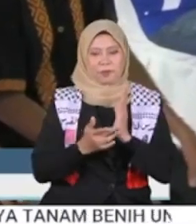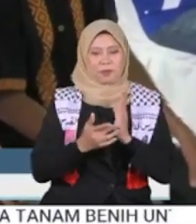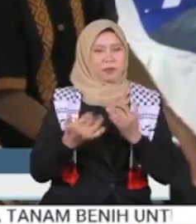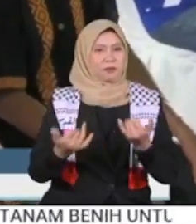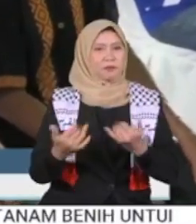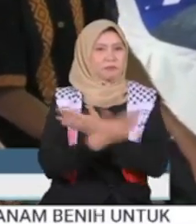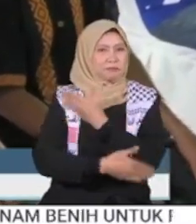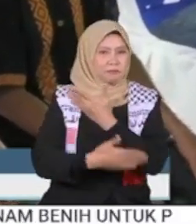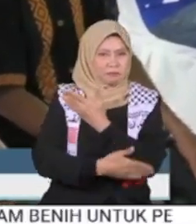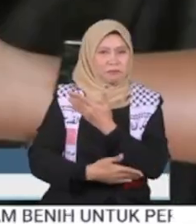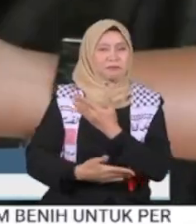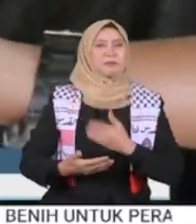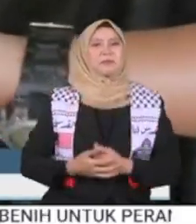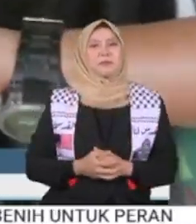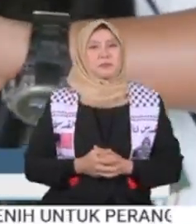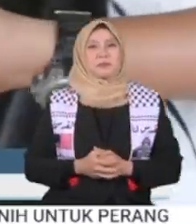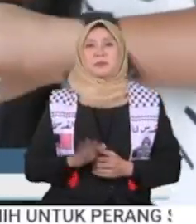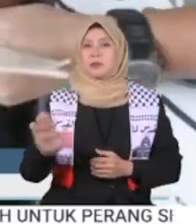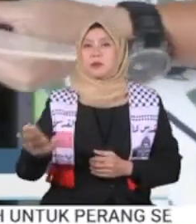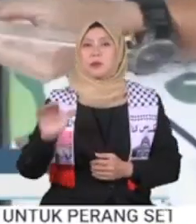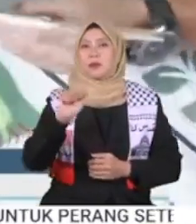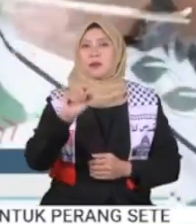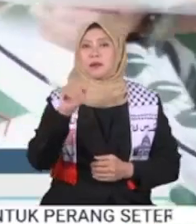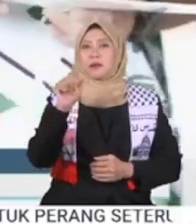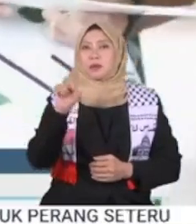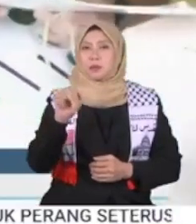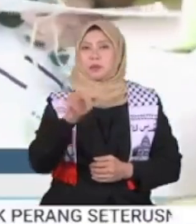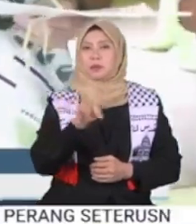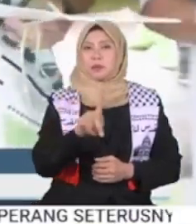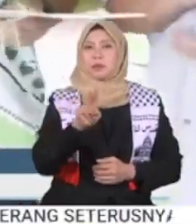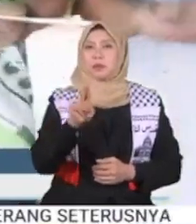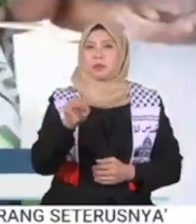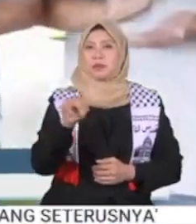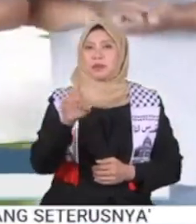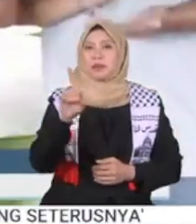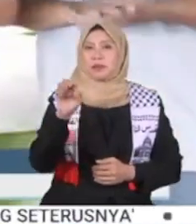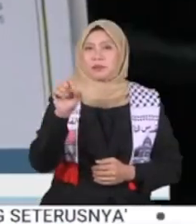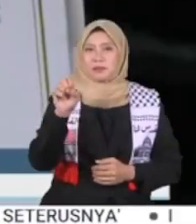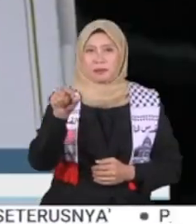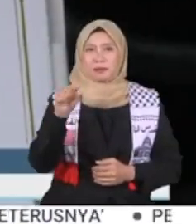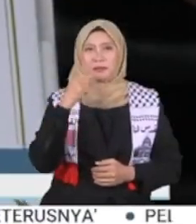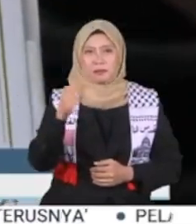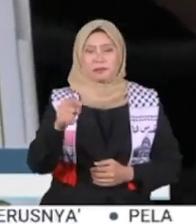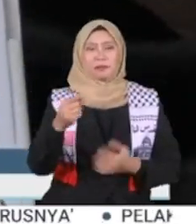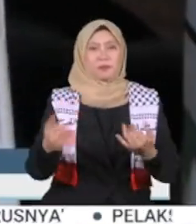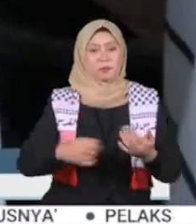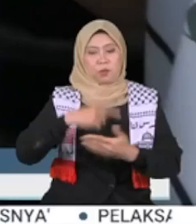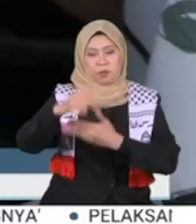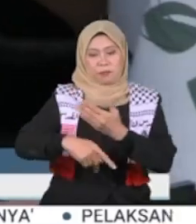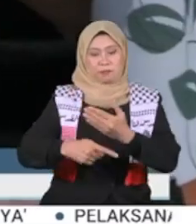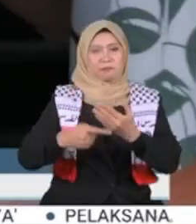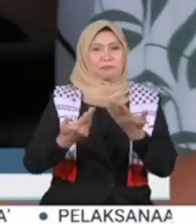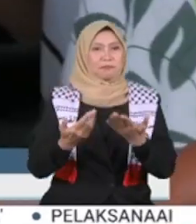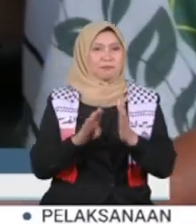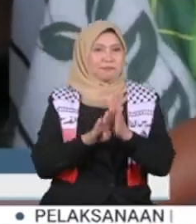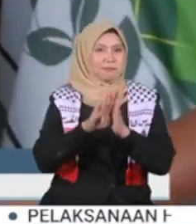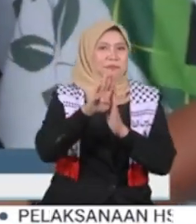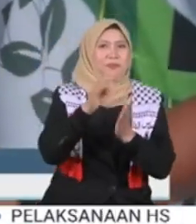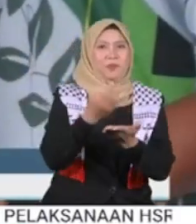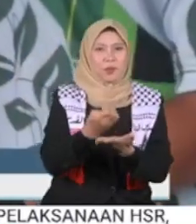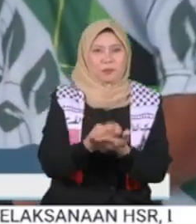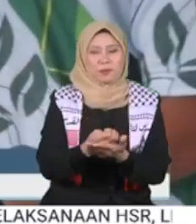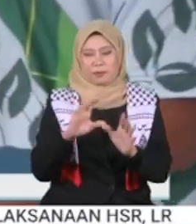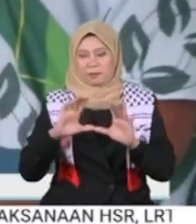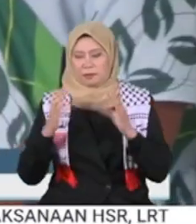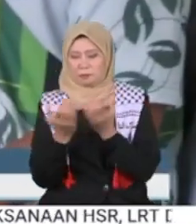negara-negara tersebut beliau yang juga Adun kundasang berkata demikian Sempena program peningkatan ekonomi dan Majlis perasmian kelab